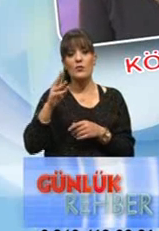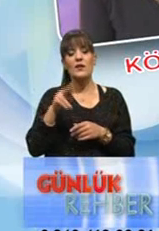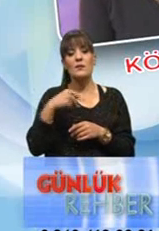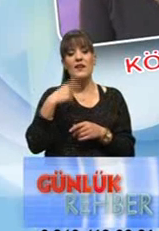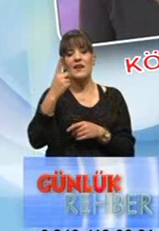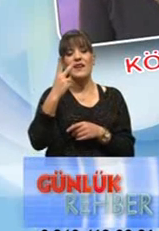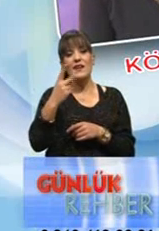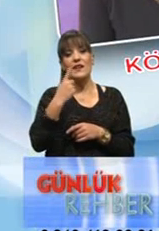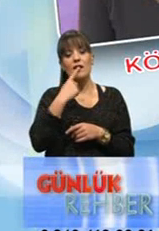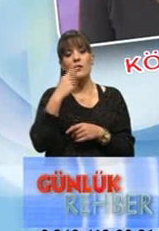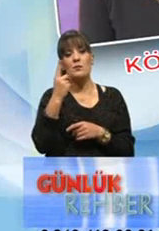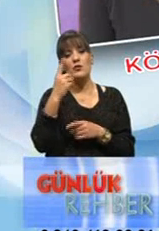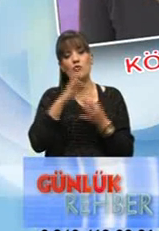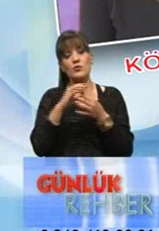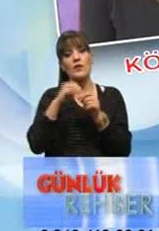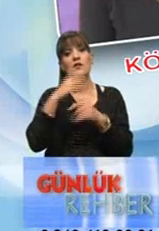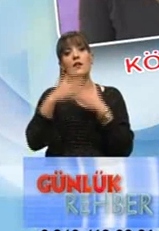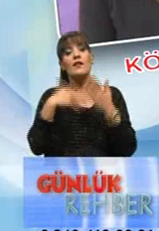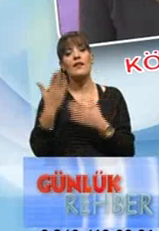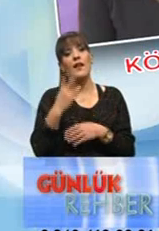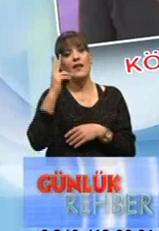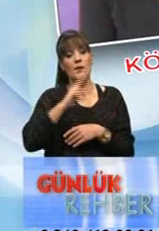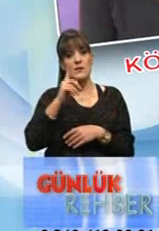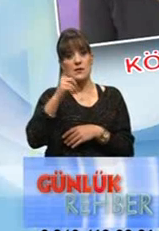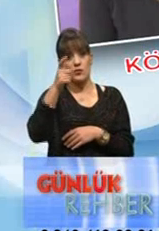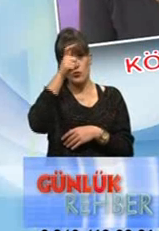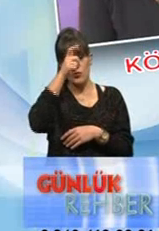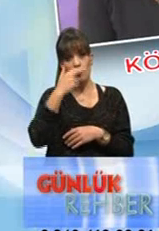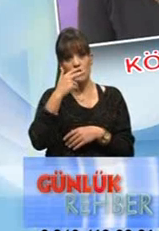cümle içinde karıştırmıyoruz. Nasıl? Daha çok temiz bir Türkçe.